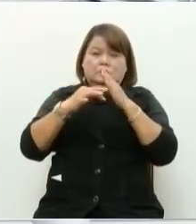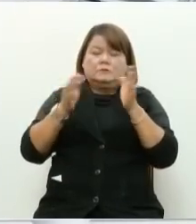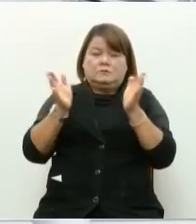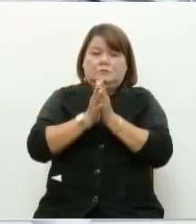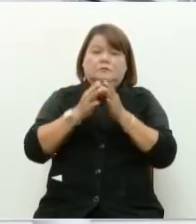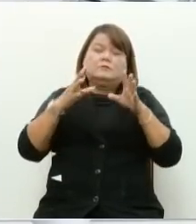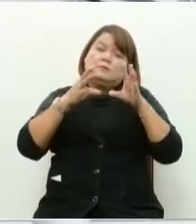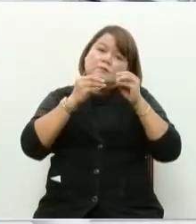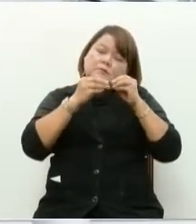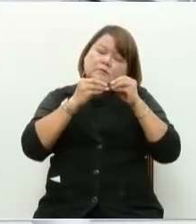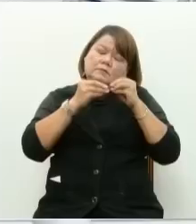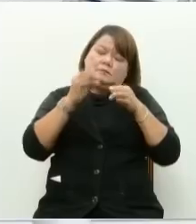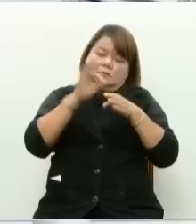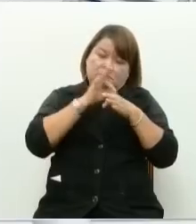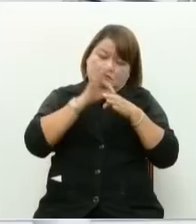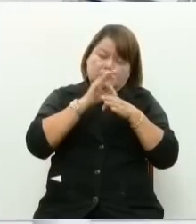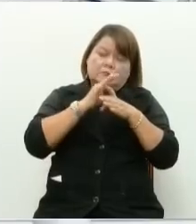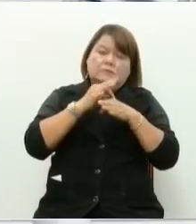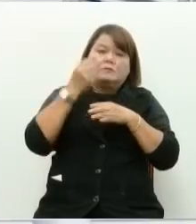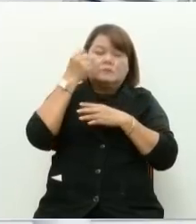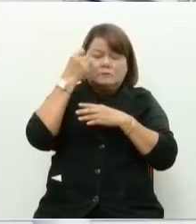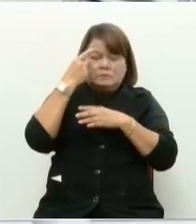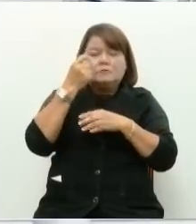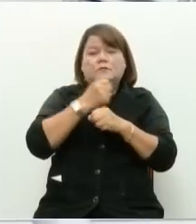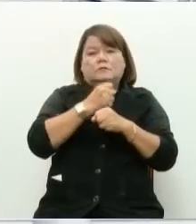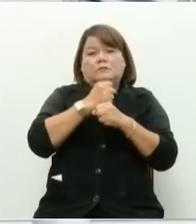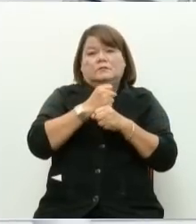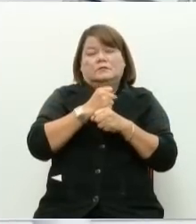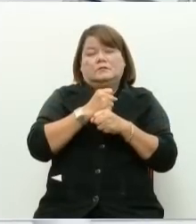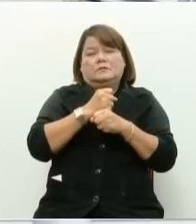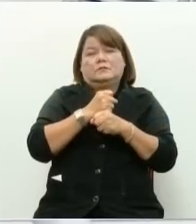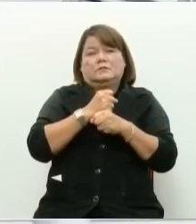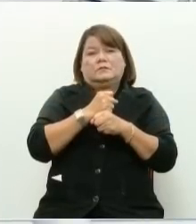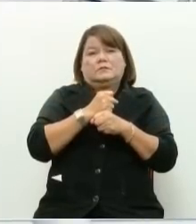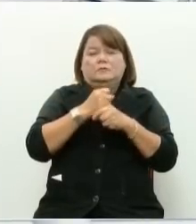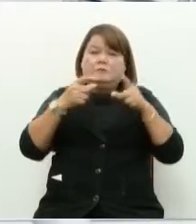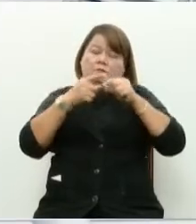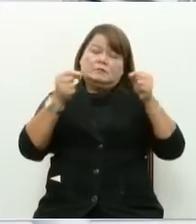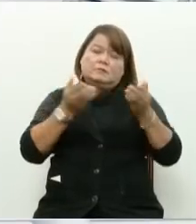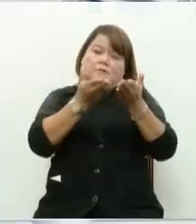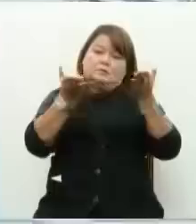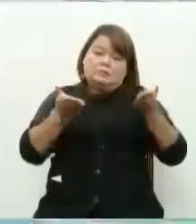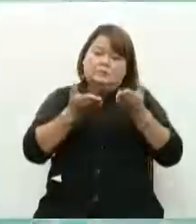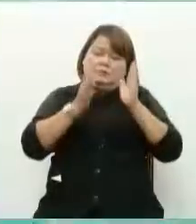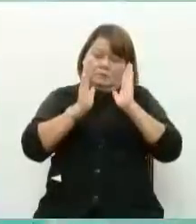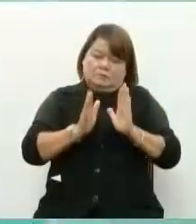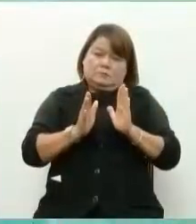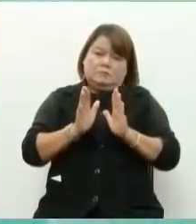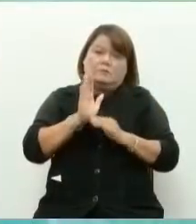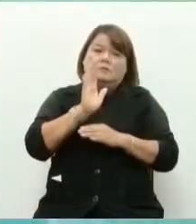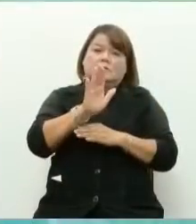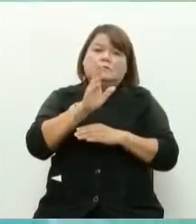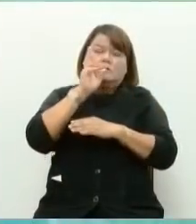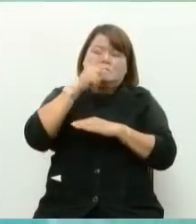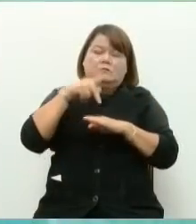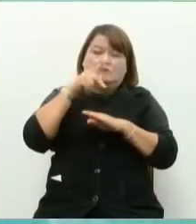อซักซ้อมความเข้าใจในการดำเนินการโดยเฉพาะเรื่องการบริหารงานบุคคลของเขตพื้น